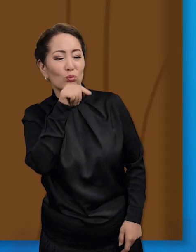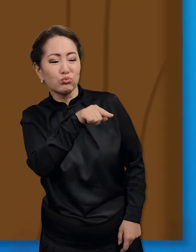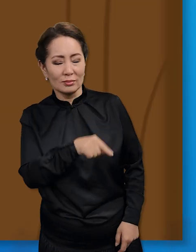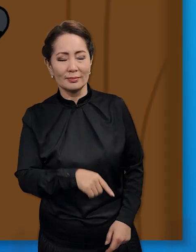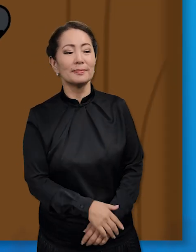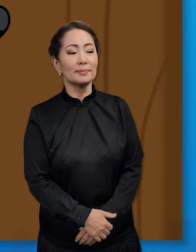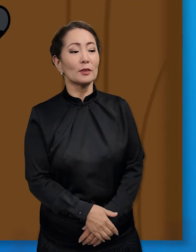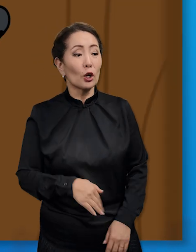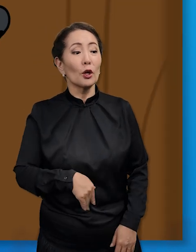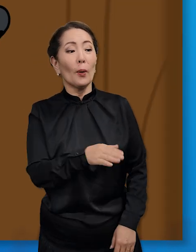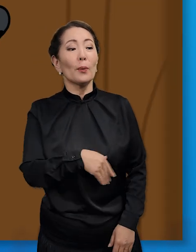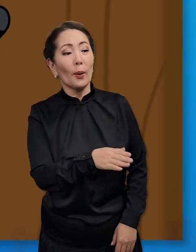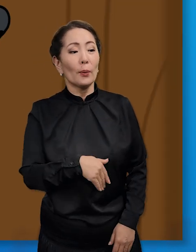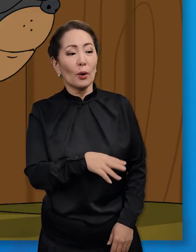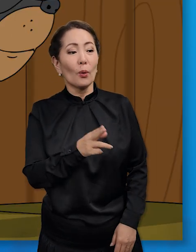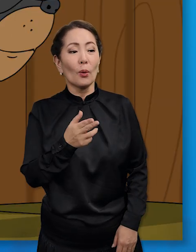Go.